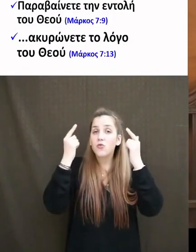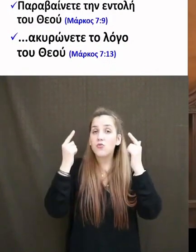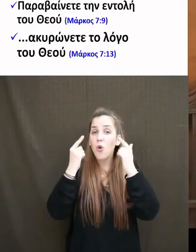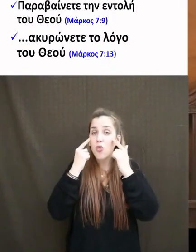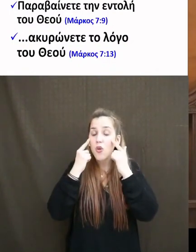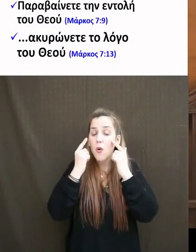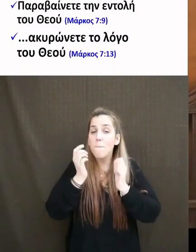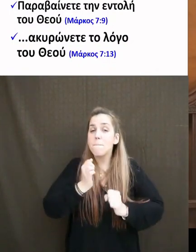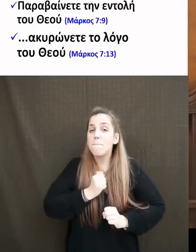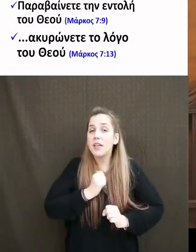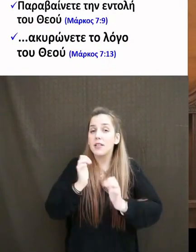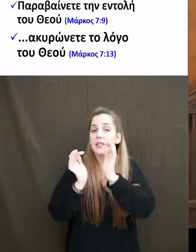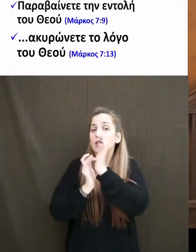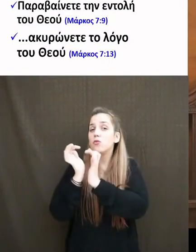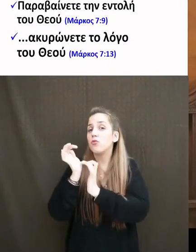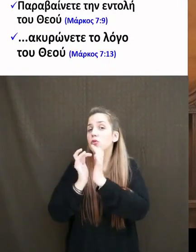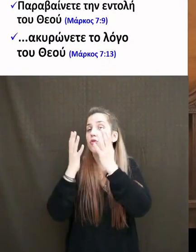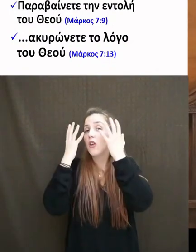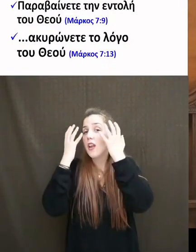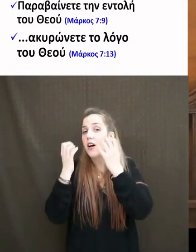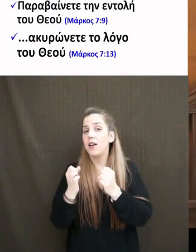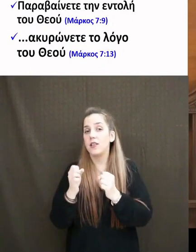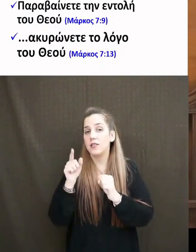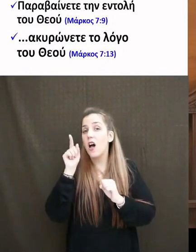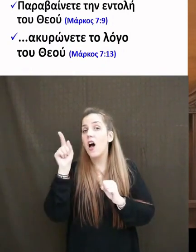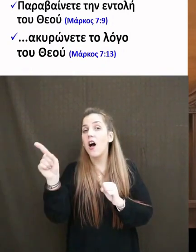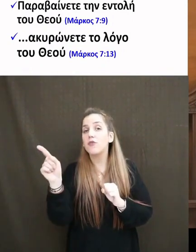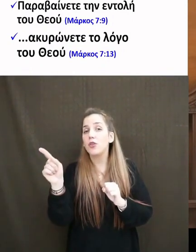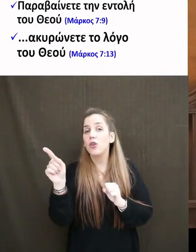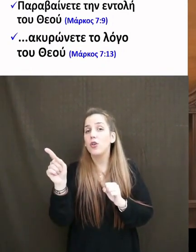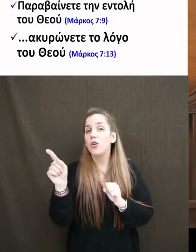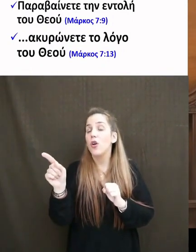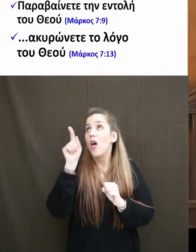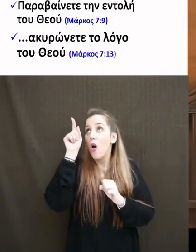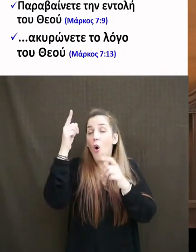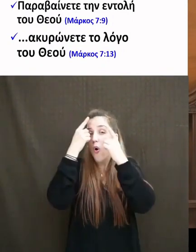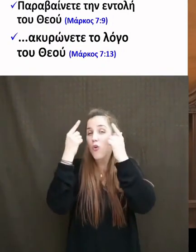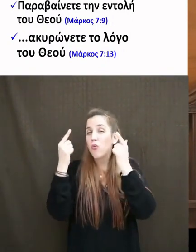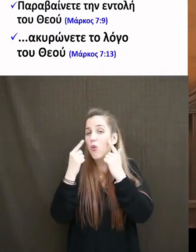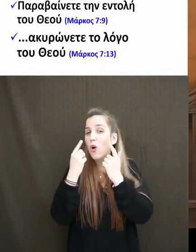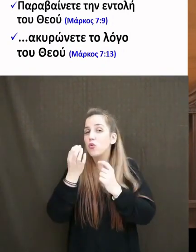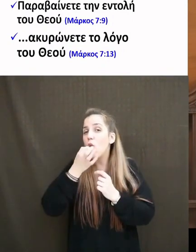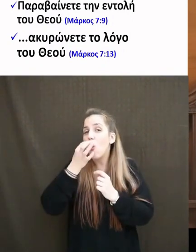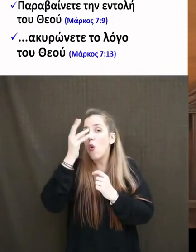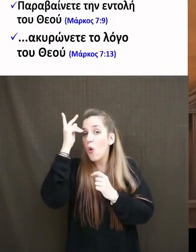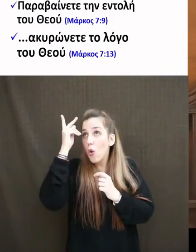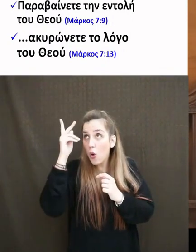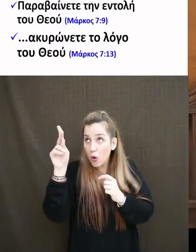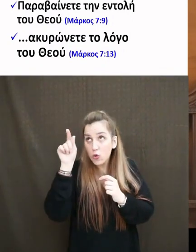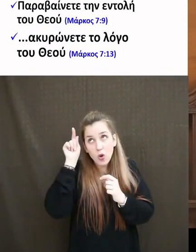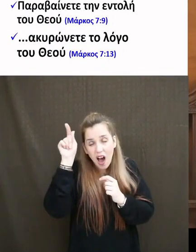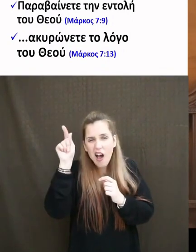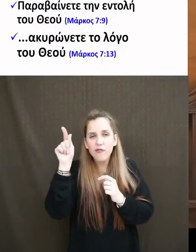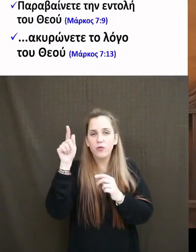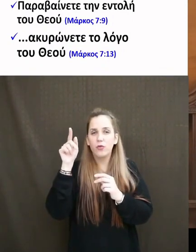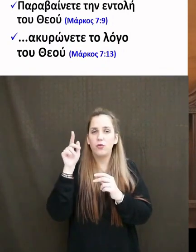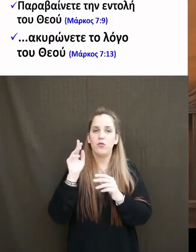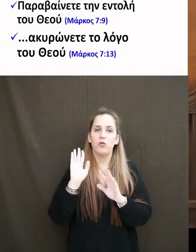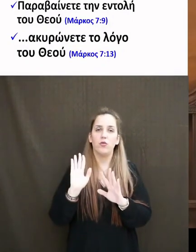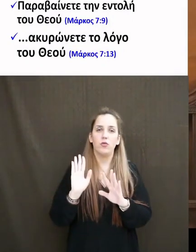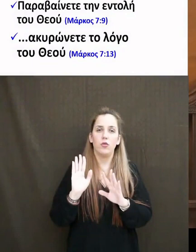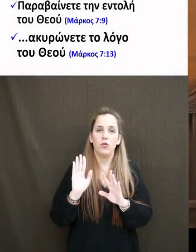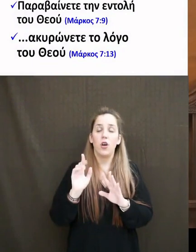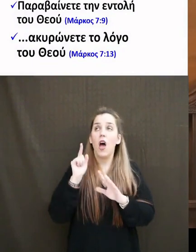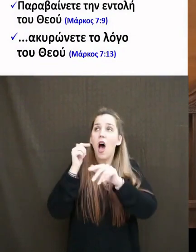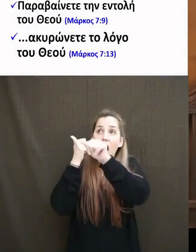Αδελφοί, ο Λόγος του Θεού είναι η μόνη ασφάλεια που έχουμε για το σωστό και το λάθος. Ο τρόπος